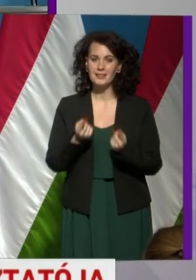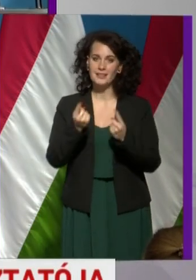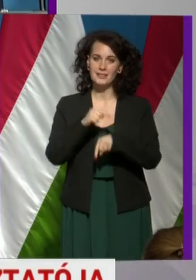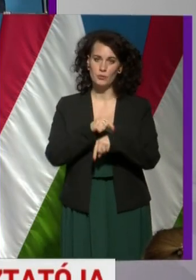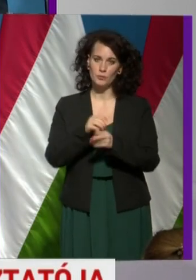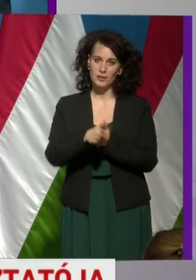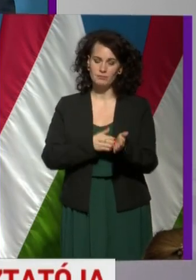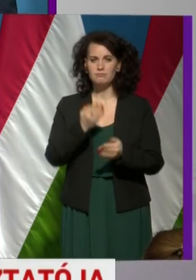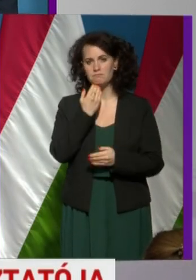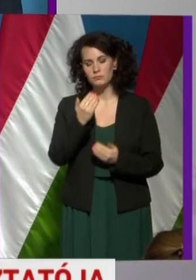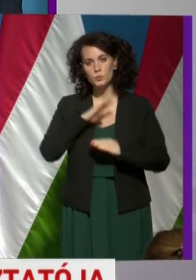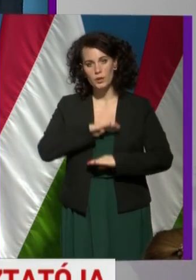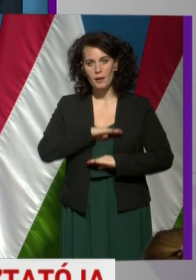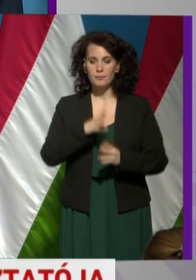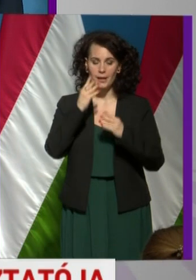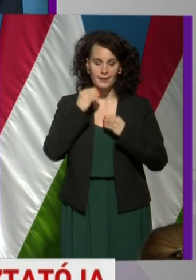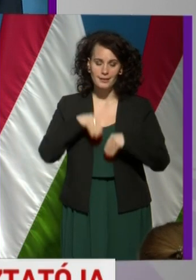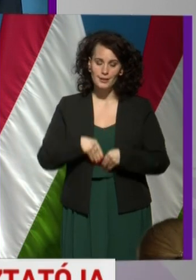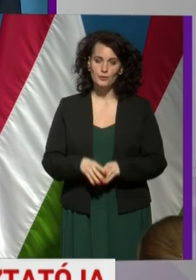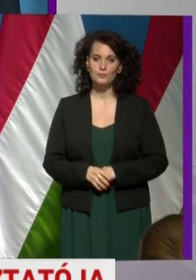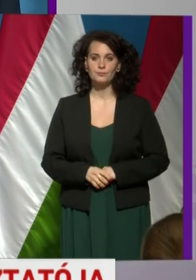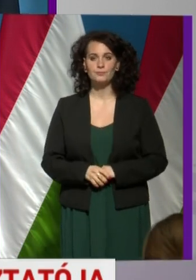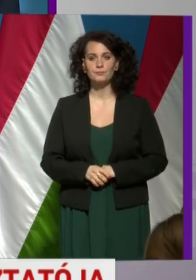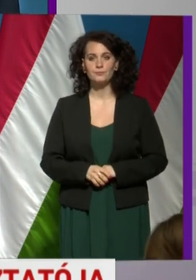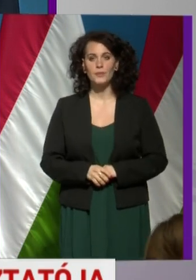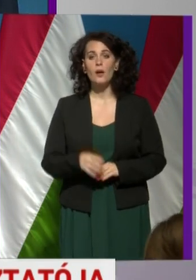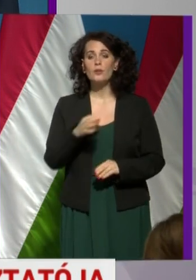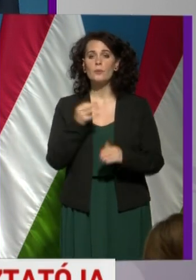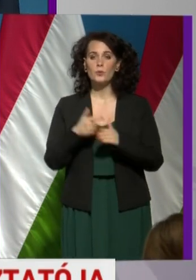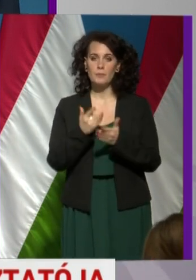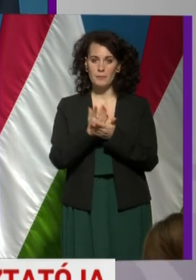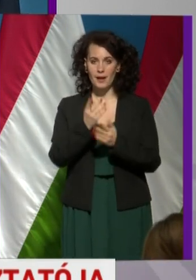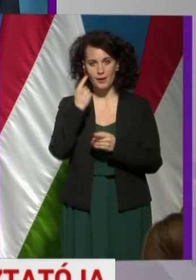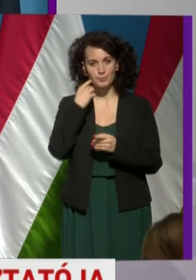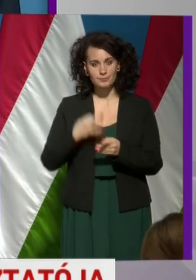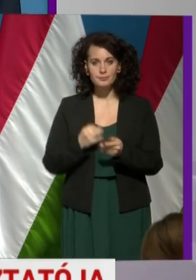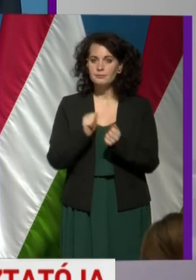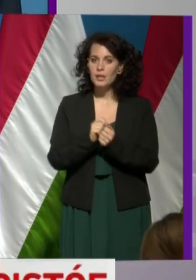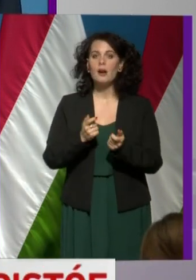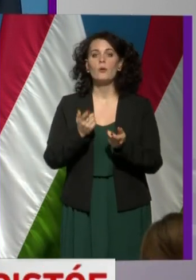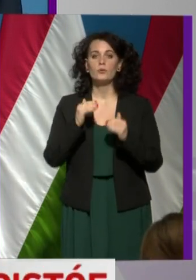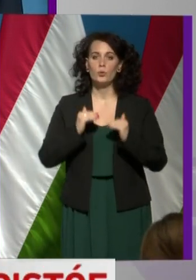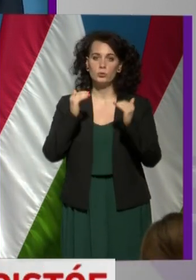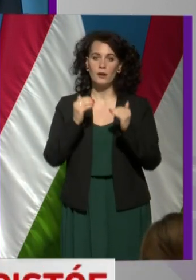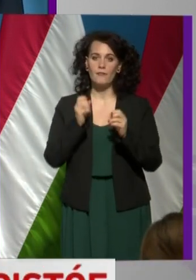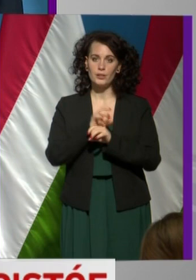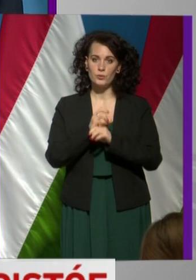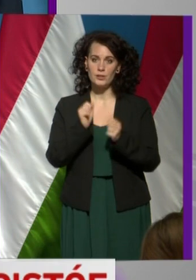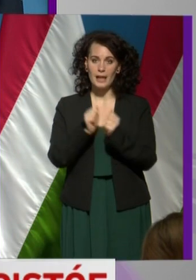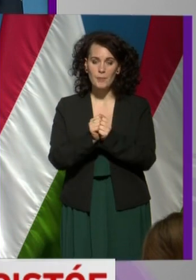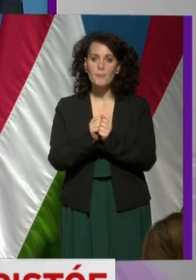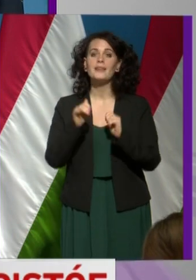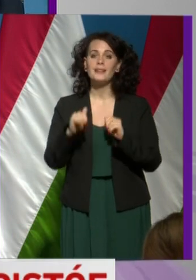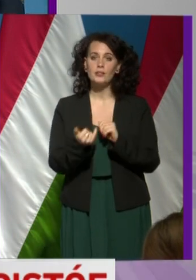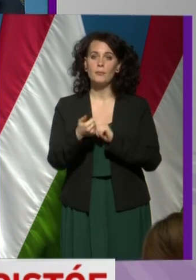Köszönjük szépen a türelmüket és a megértésüket. Napközben láthatták, hogy nőtt a fertőzöttek száma, ezzel együtt nő a megelőzésen,